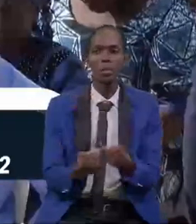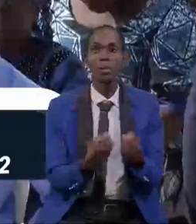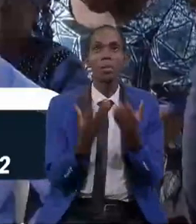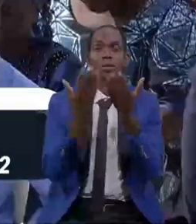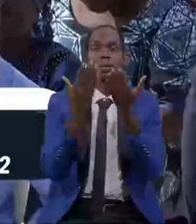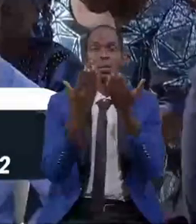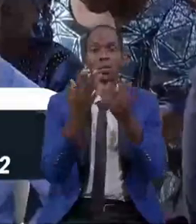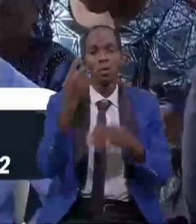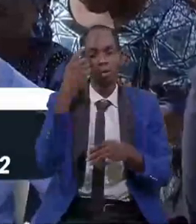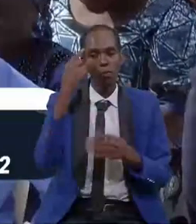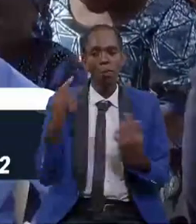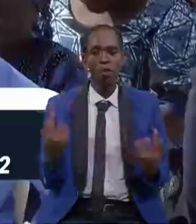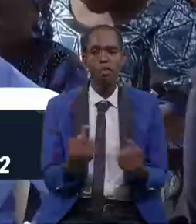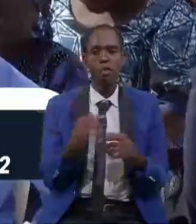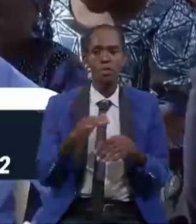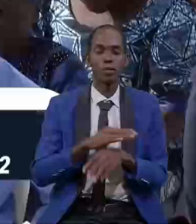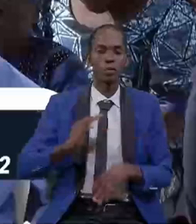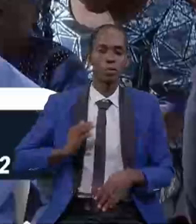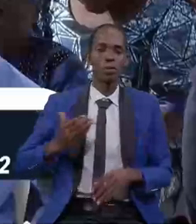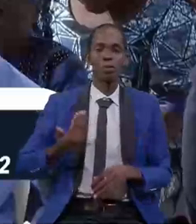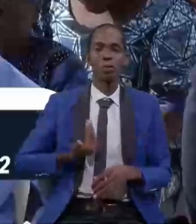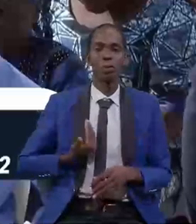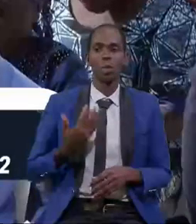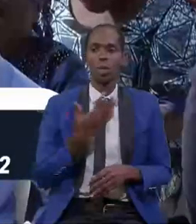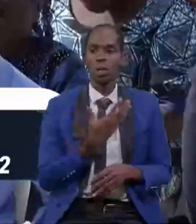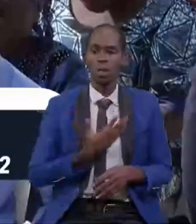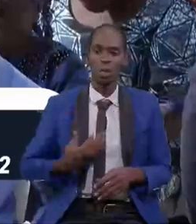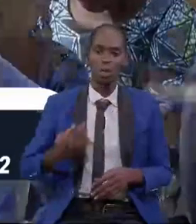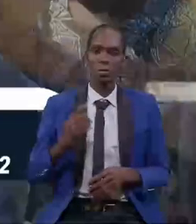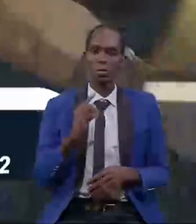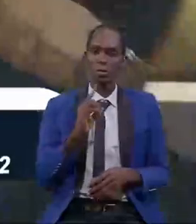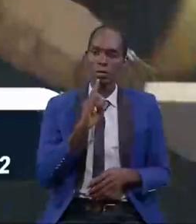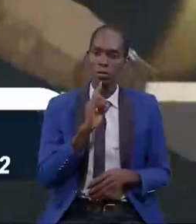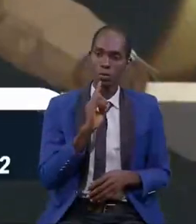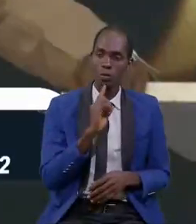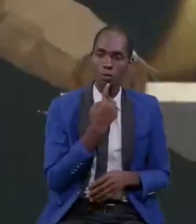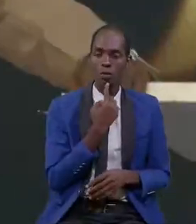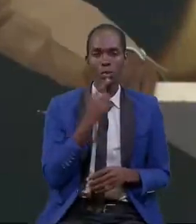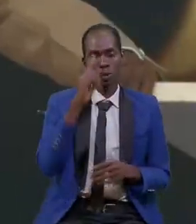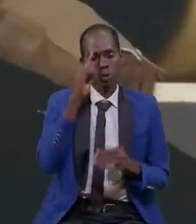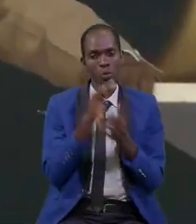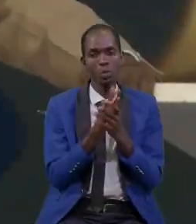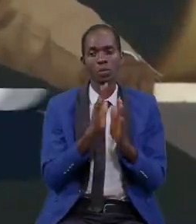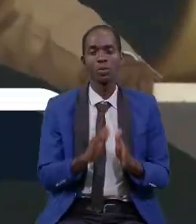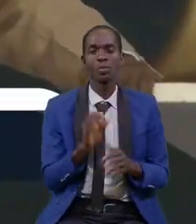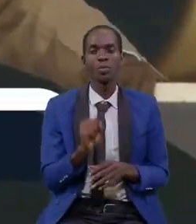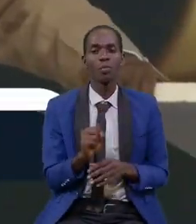sacrifiée pour les âmes des pécheurs et des saints sincères. Deuxième élément,